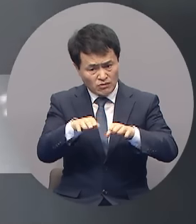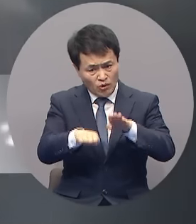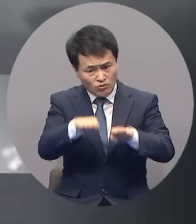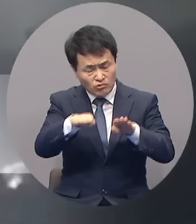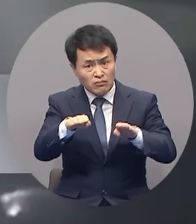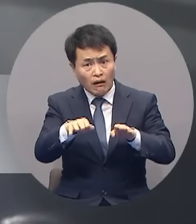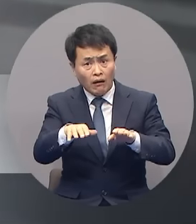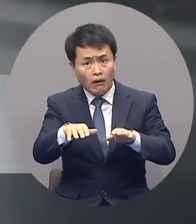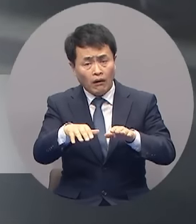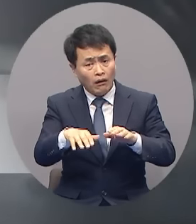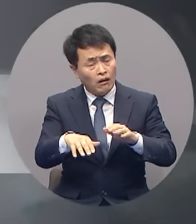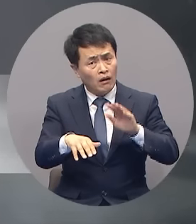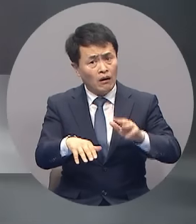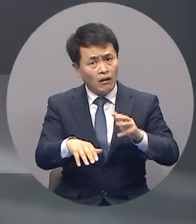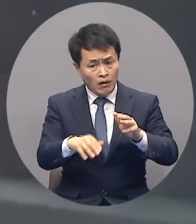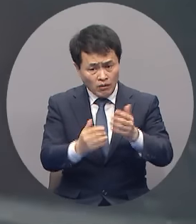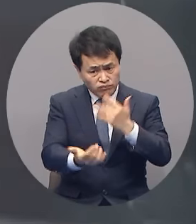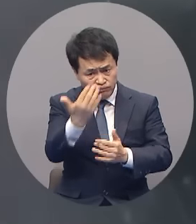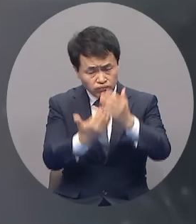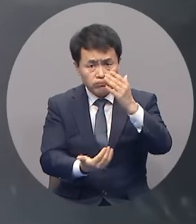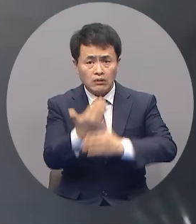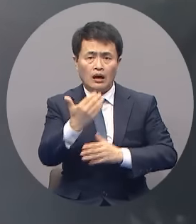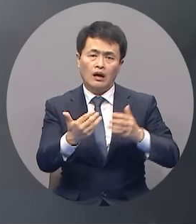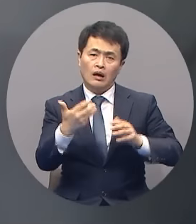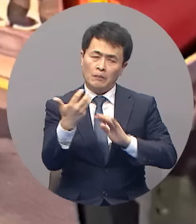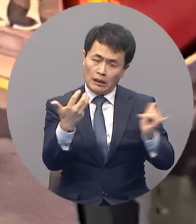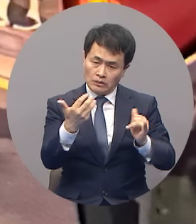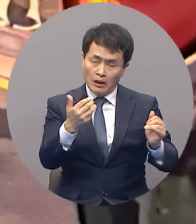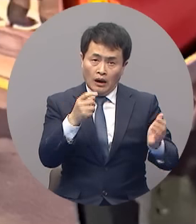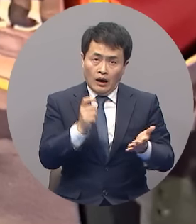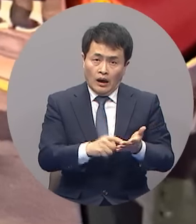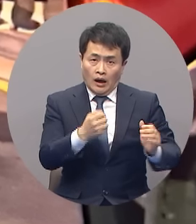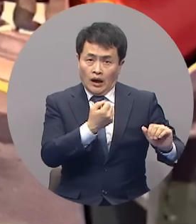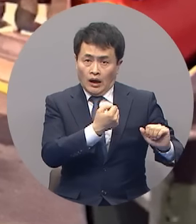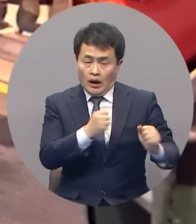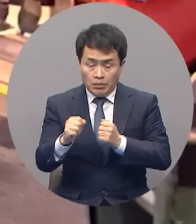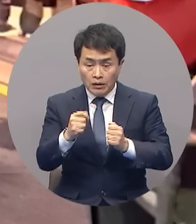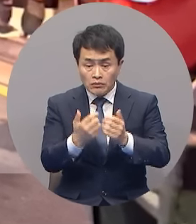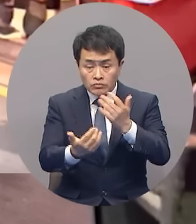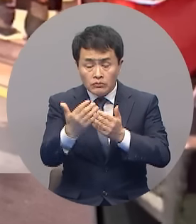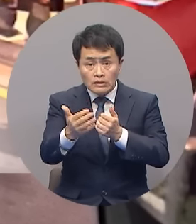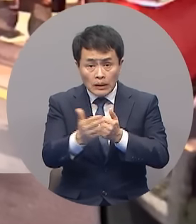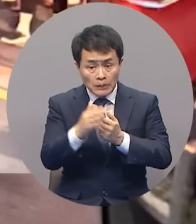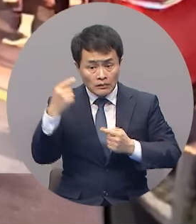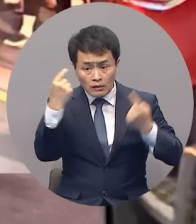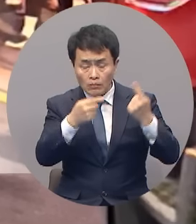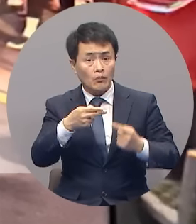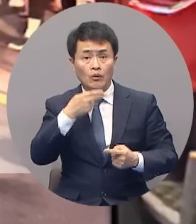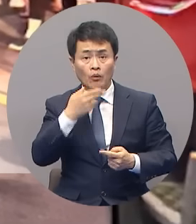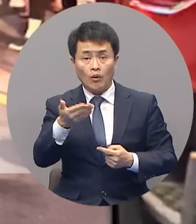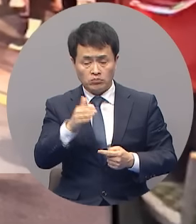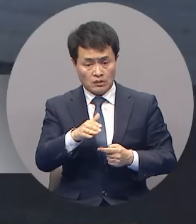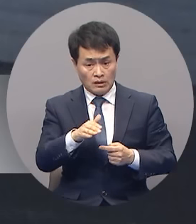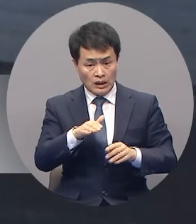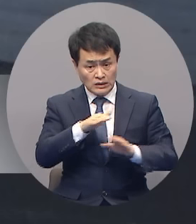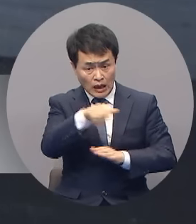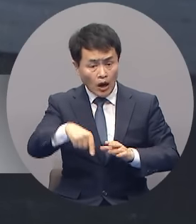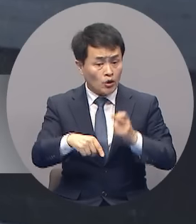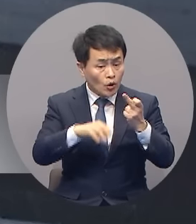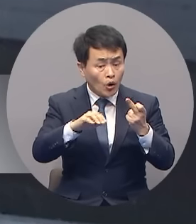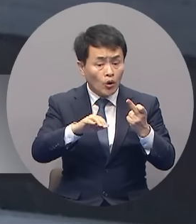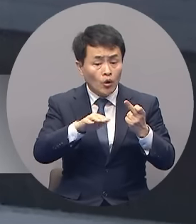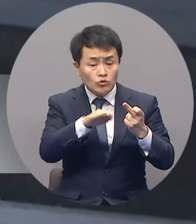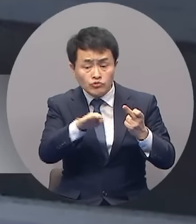나 80여 명이 대피하는 소동이 벌어졌습니다. 이 불로 다친 사람은 없었지만 차량 12대 가운데